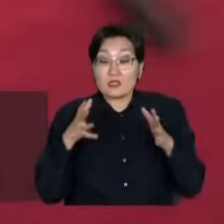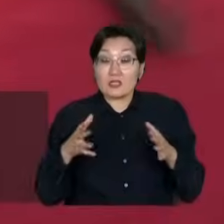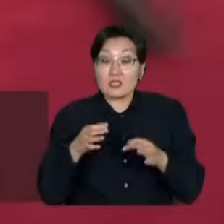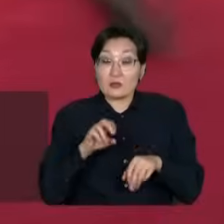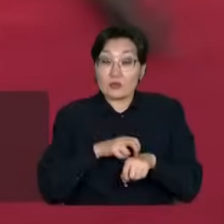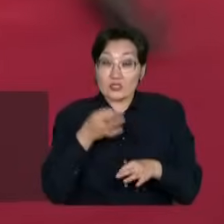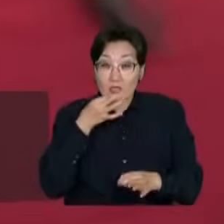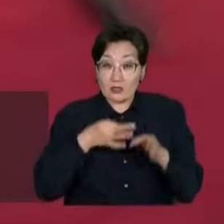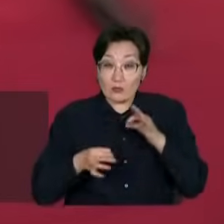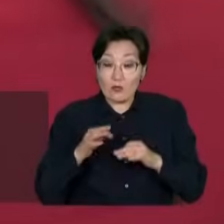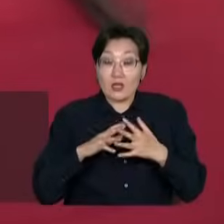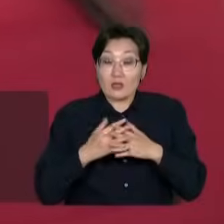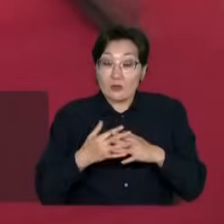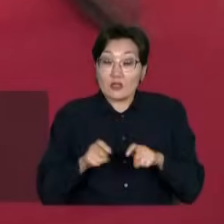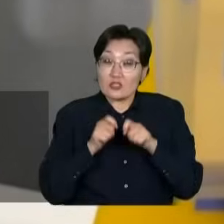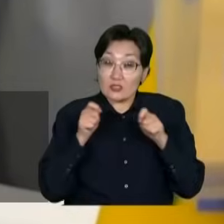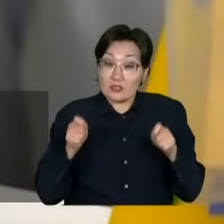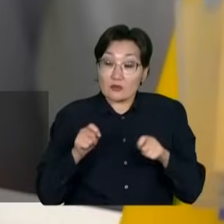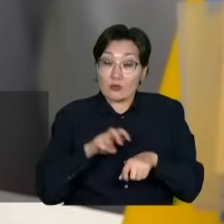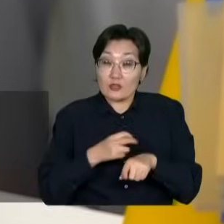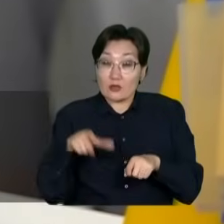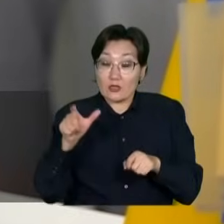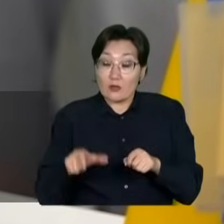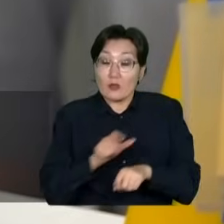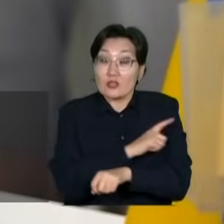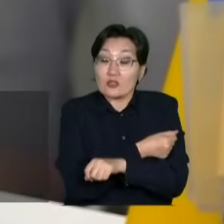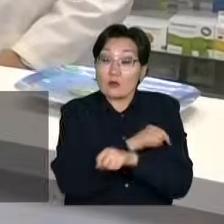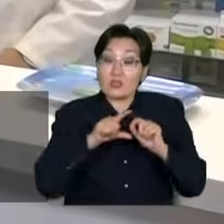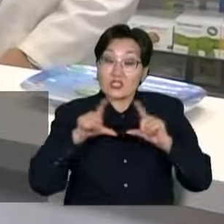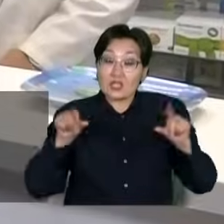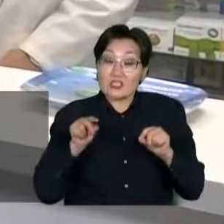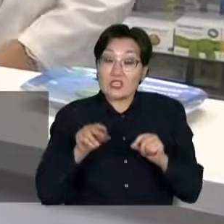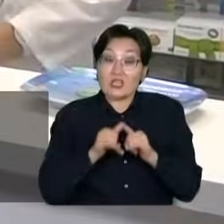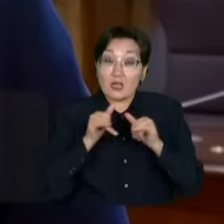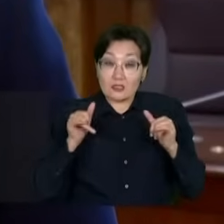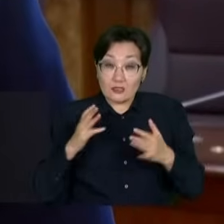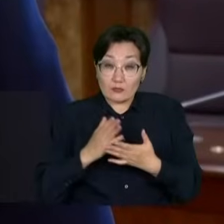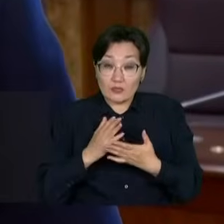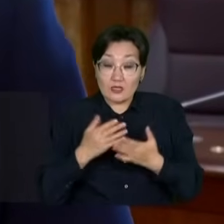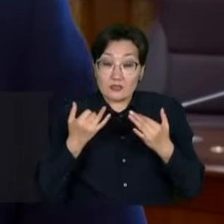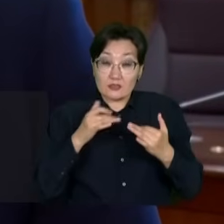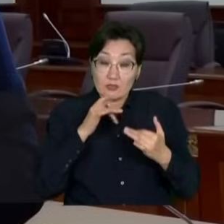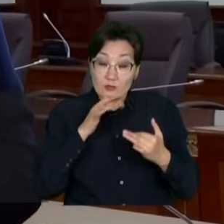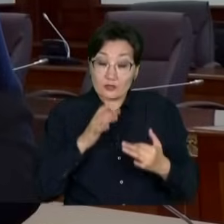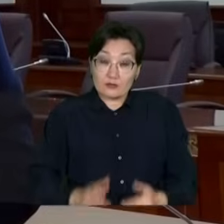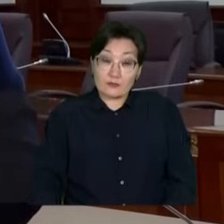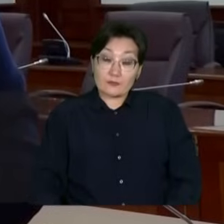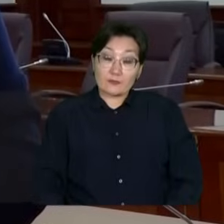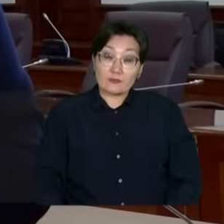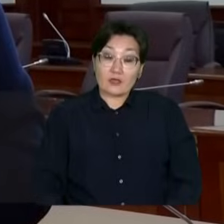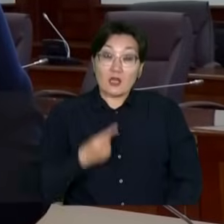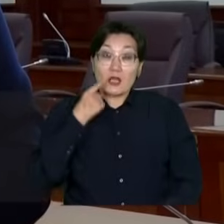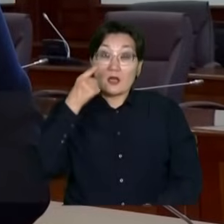дәріхана елді мекендерде ашылыпты. Дәрігерлер амбулаторияларының да саны артып келеді. Қазіргі кезде шалғай